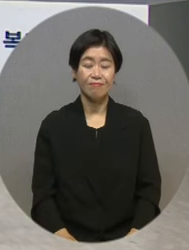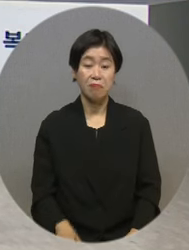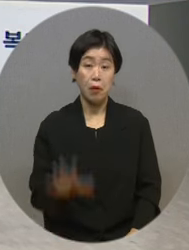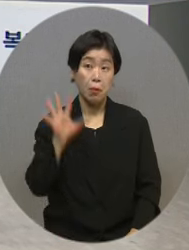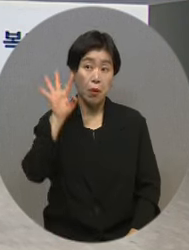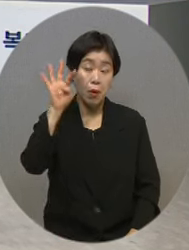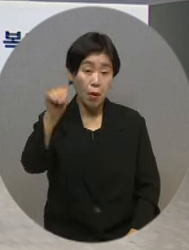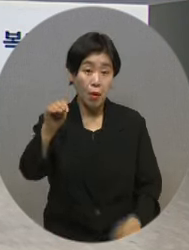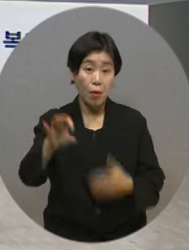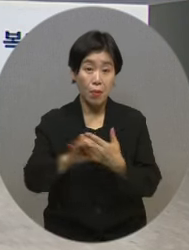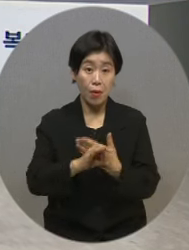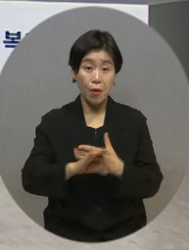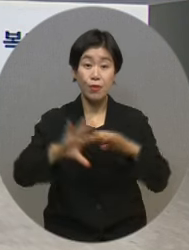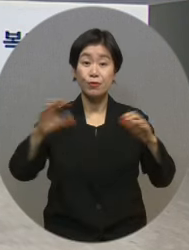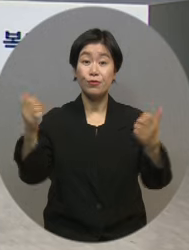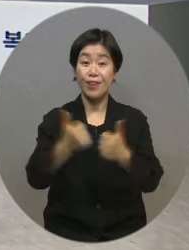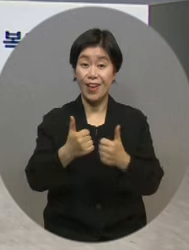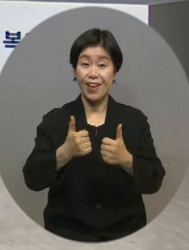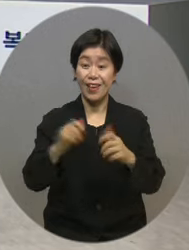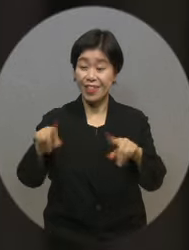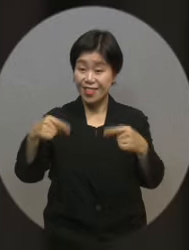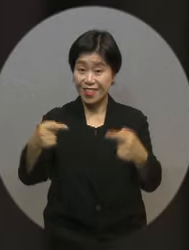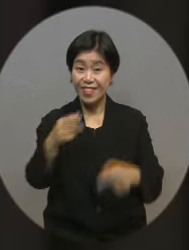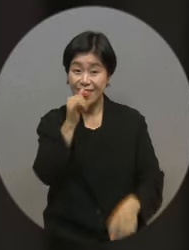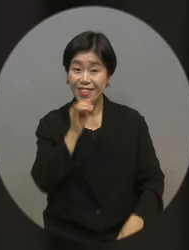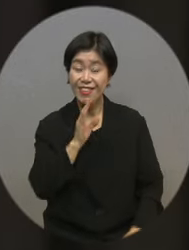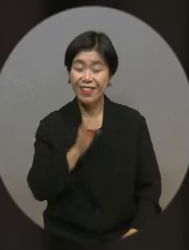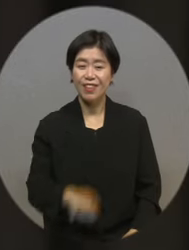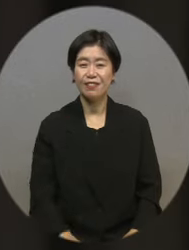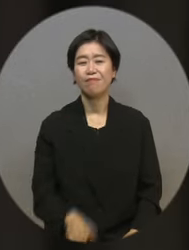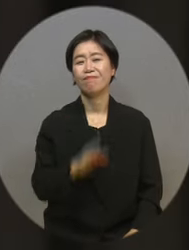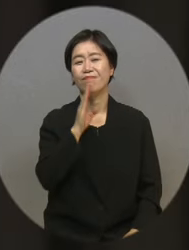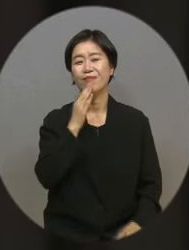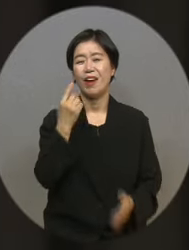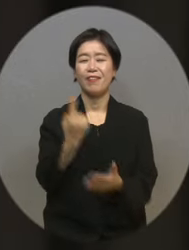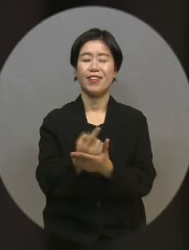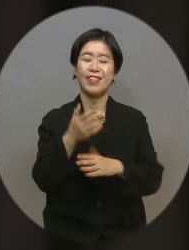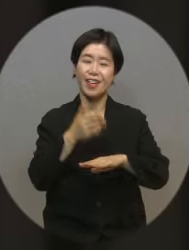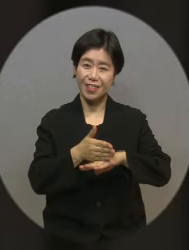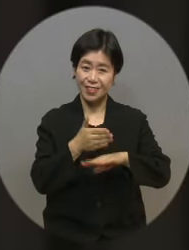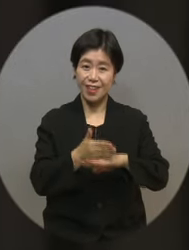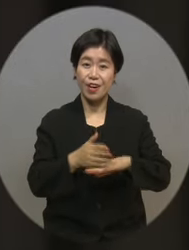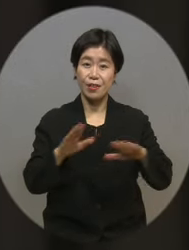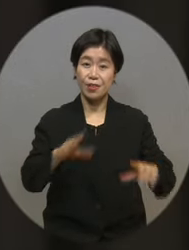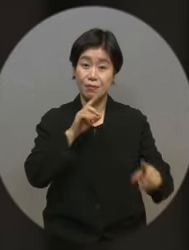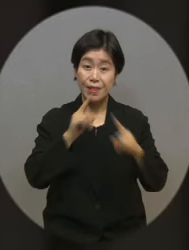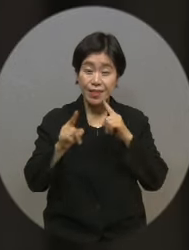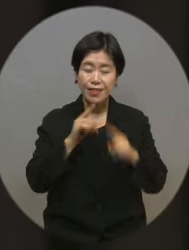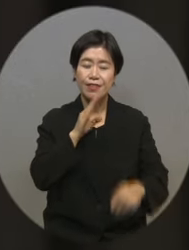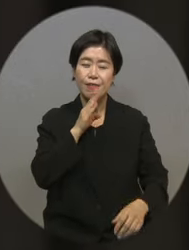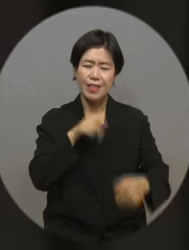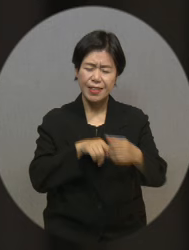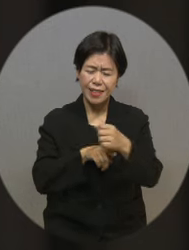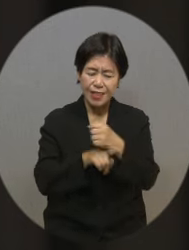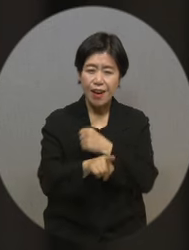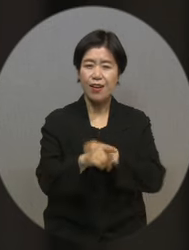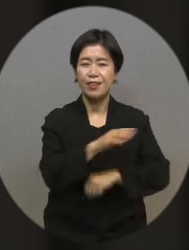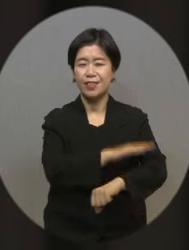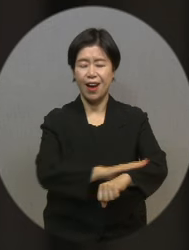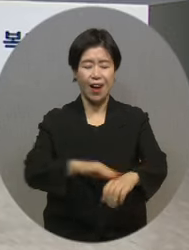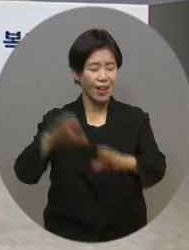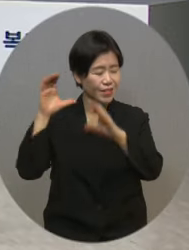뭐 며칠 있으면 국회의원이십니다. 정말 고맙습니다. 나와주셔서. 그리고 오늘 말씀 너무 뜻깊고